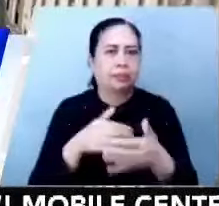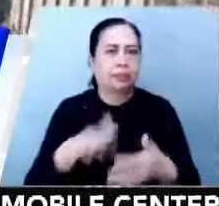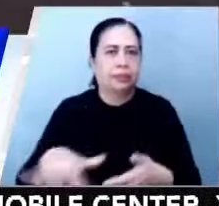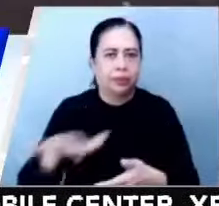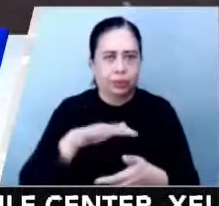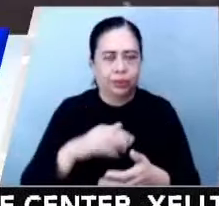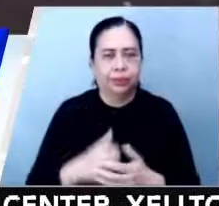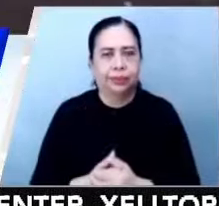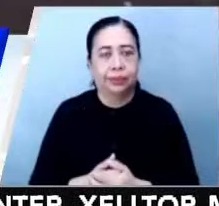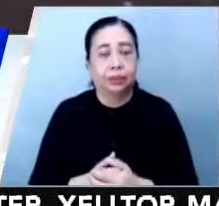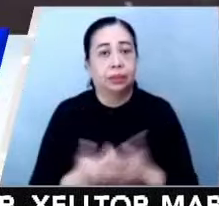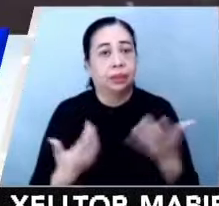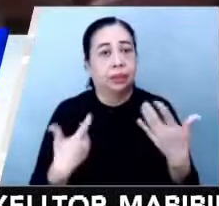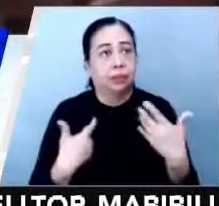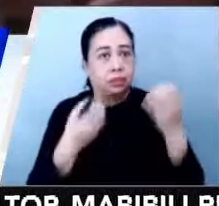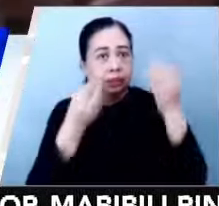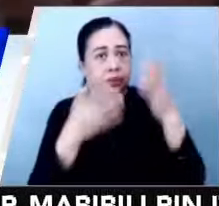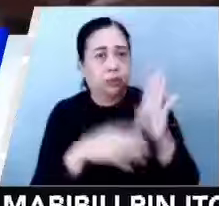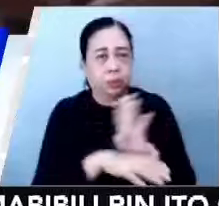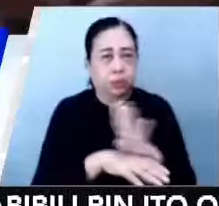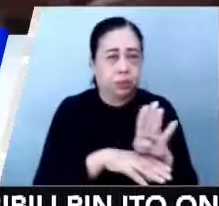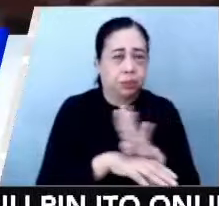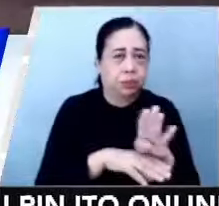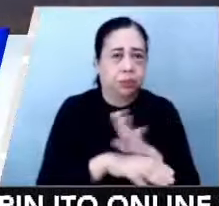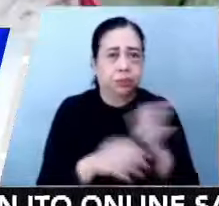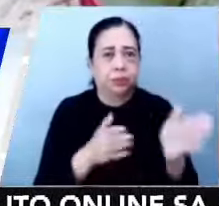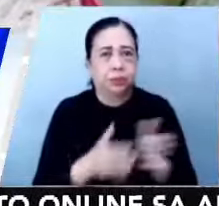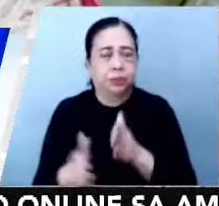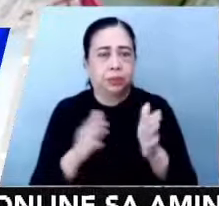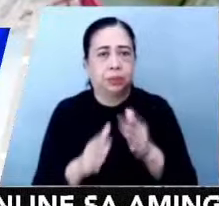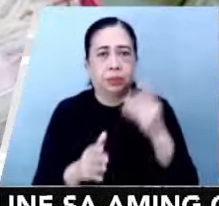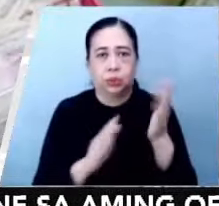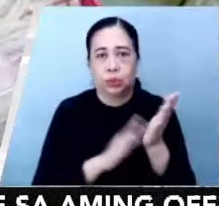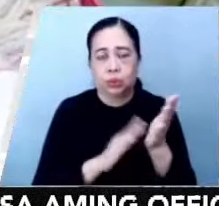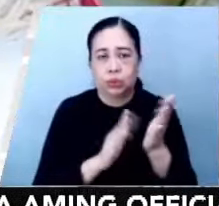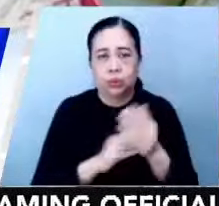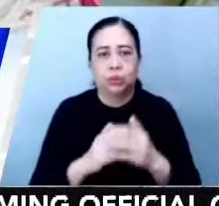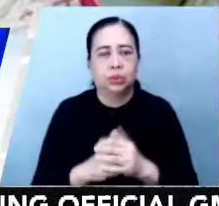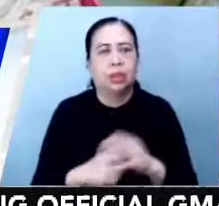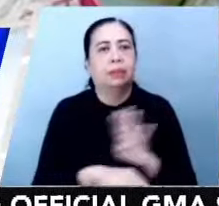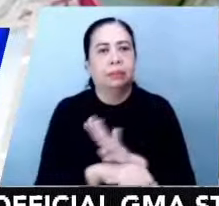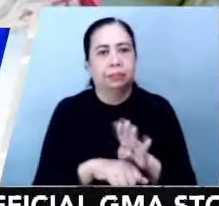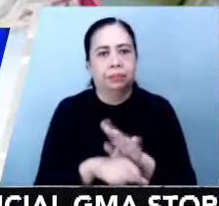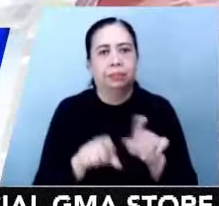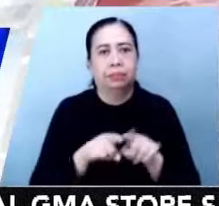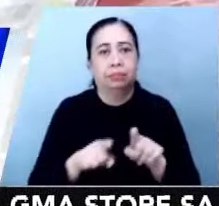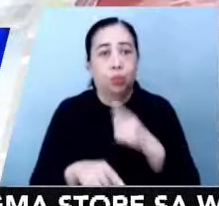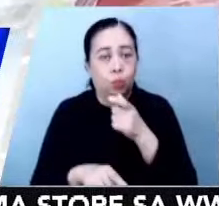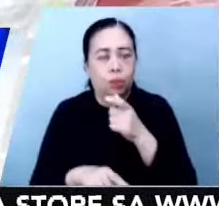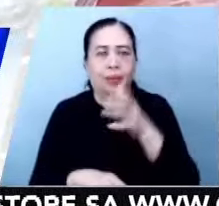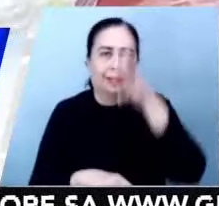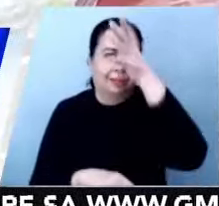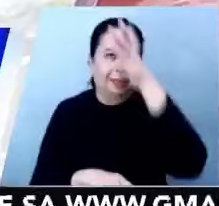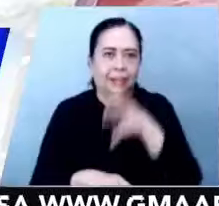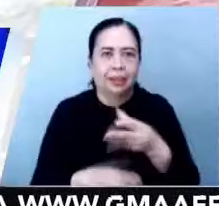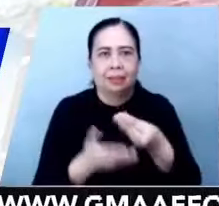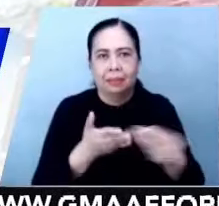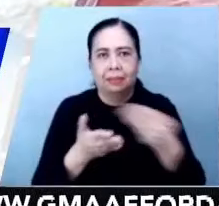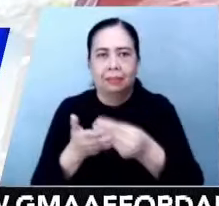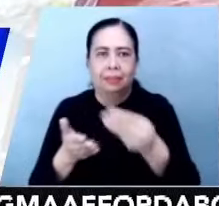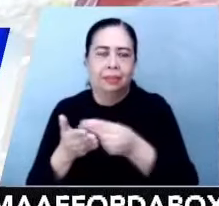Bukod sa mga gurong abala sa paghahanda sa mga paaralan, abala na rin ang mga magulang sa pamimili ng gamit at